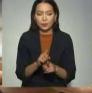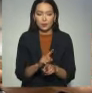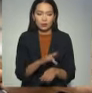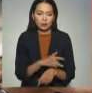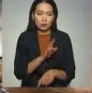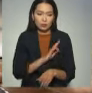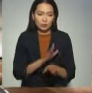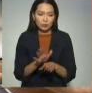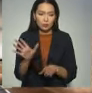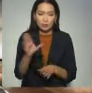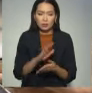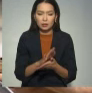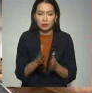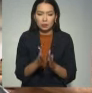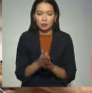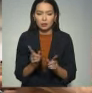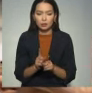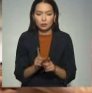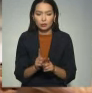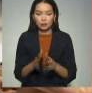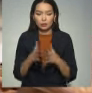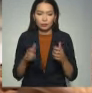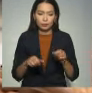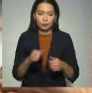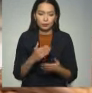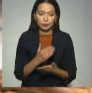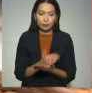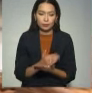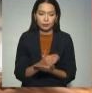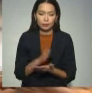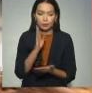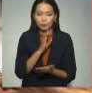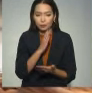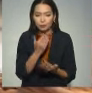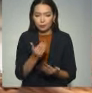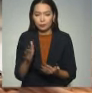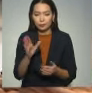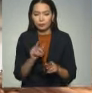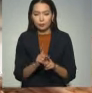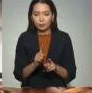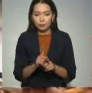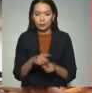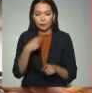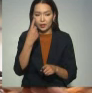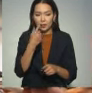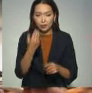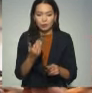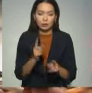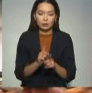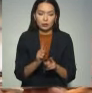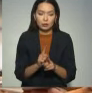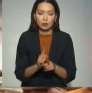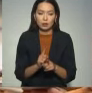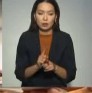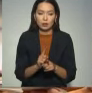да бар ғой әдемі сөз. Әйелдер бір қолымен бесік тербетсе, екінші қолымен әлемді тербетеді